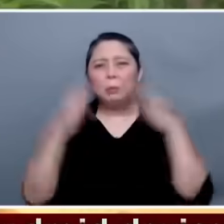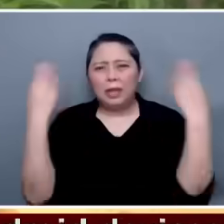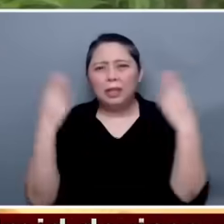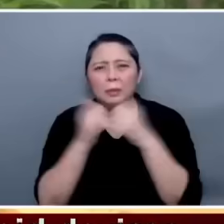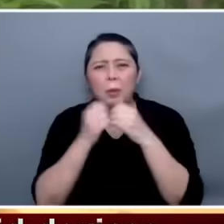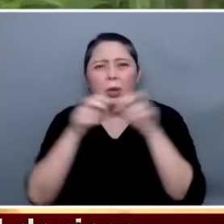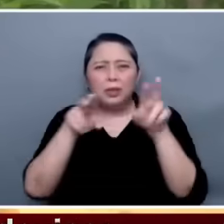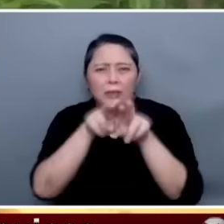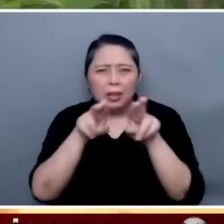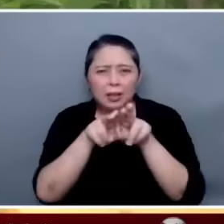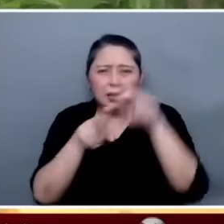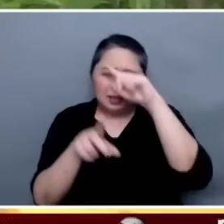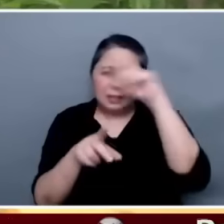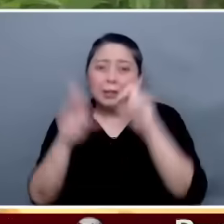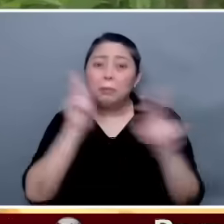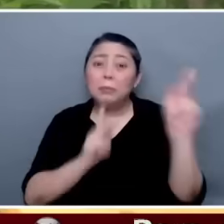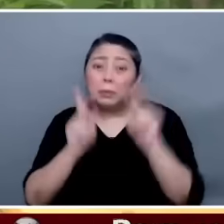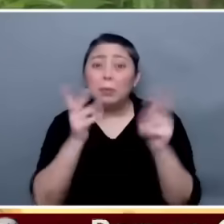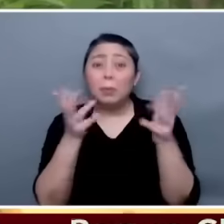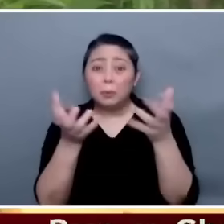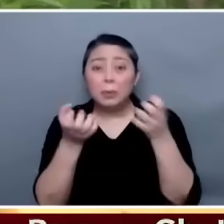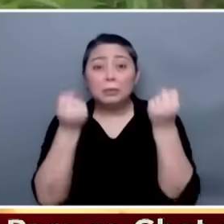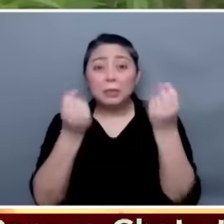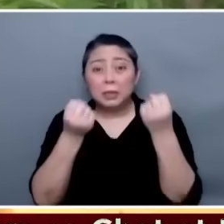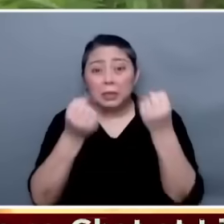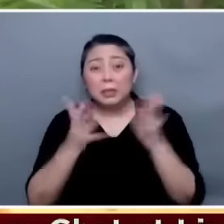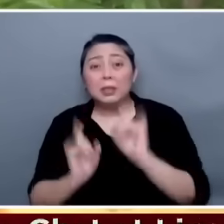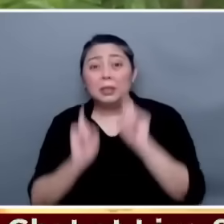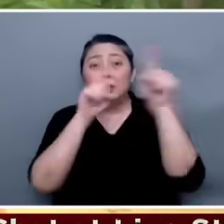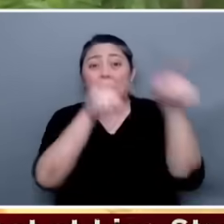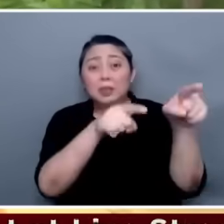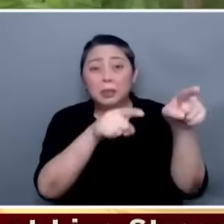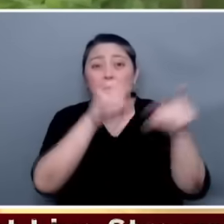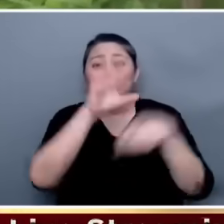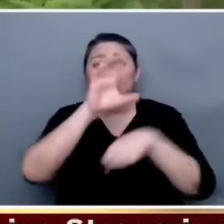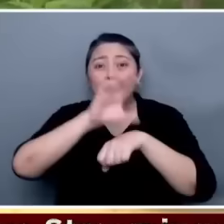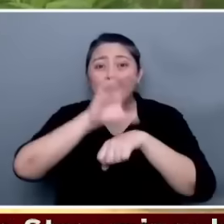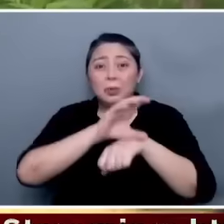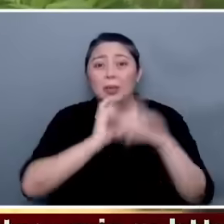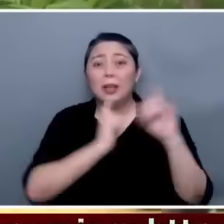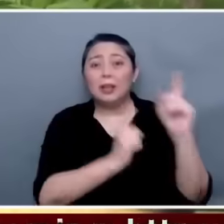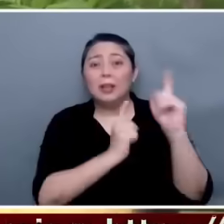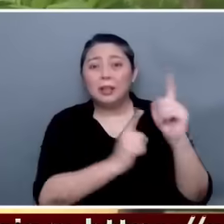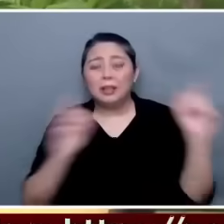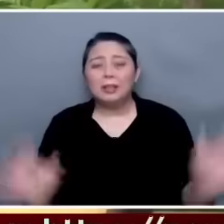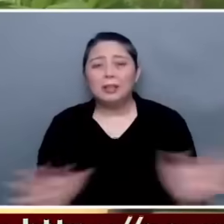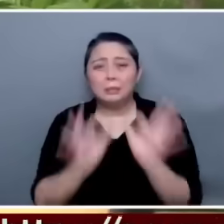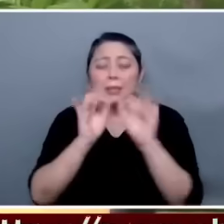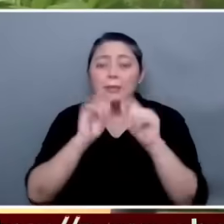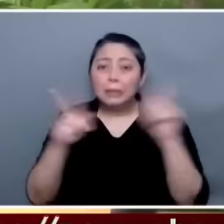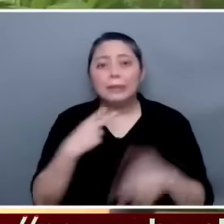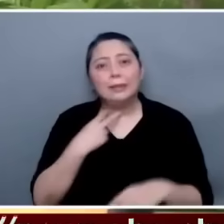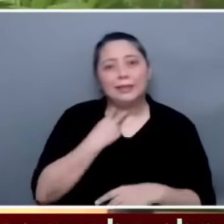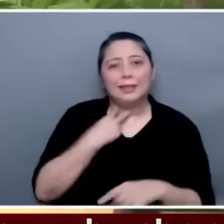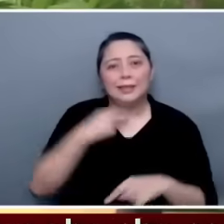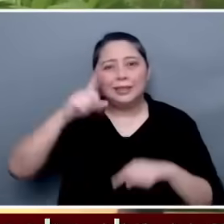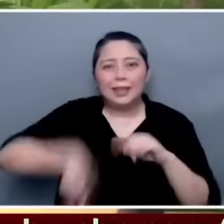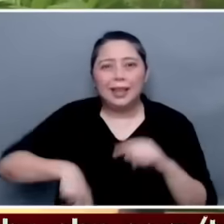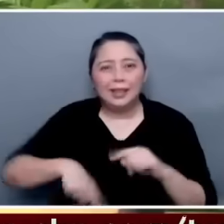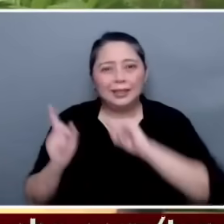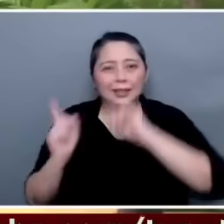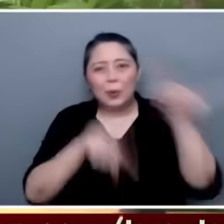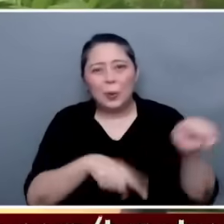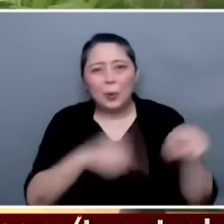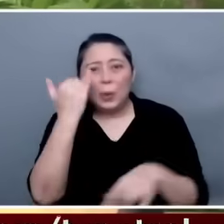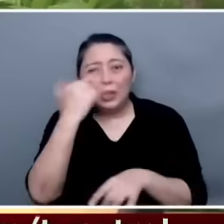gustong pumasok na hindi naman pwede silang makapasok dahil sa ang dami pang mga ano, tulad ng no